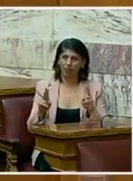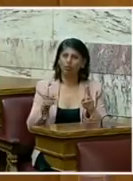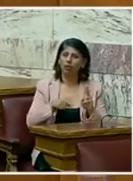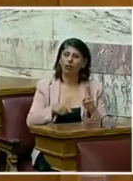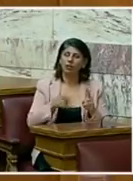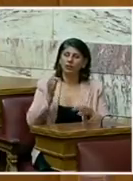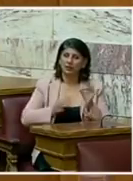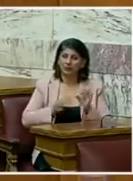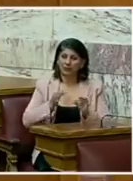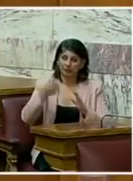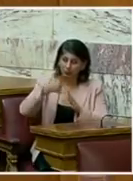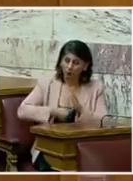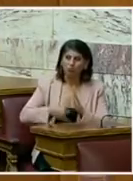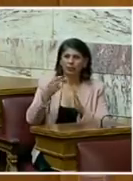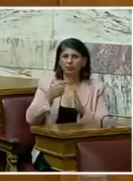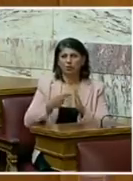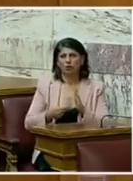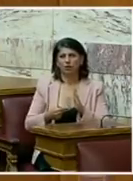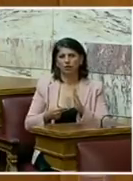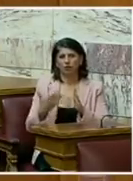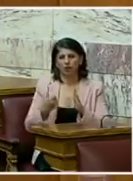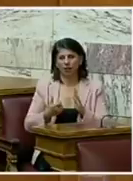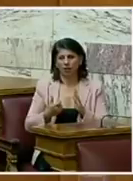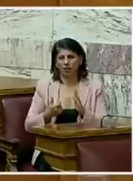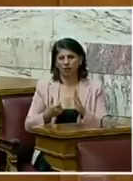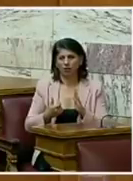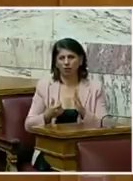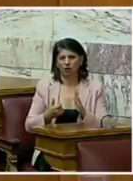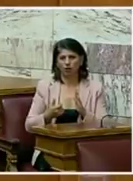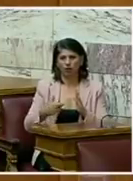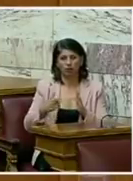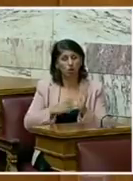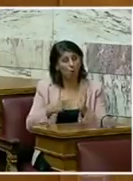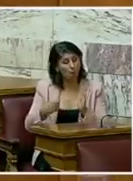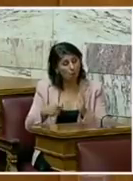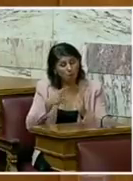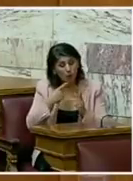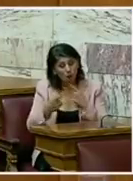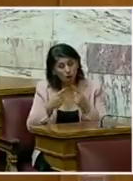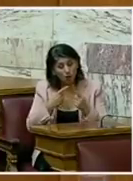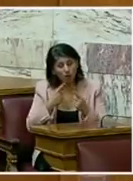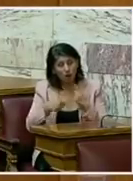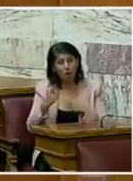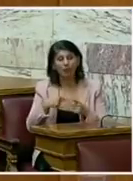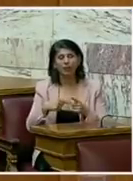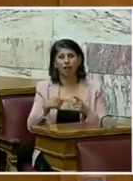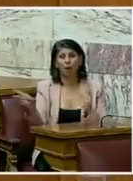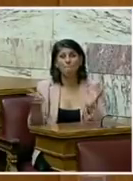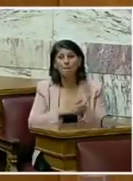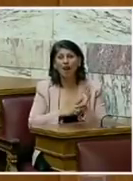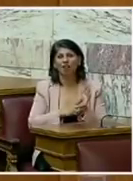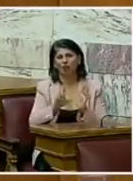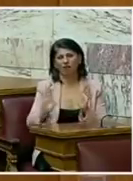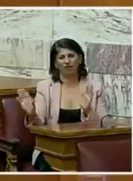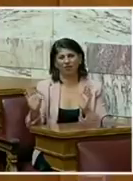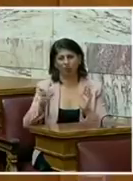ζήτηση κατ' ουσίαν της υπόθεσης? Έχουν ομολογία πλούσια και θεωρία και νομολογία. Απαγορεύεται το διοικητικό όργανο να εισέλθει στην